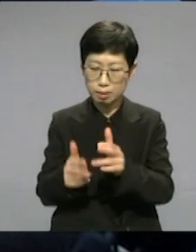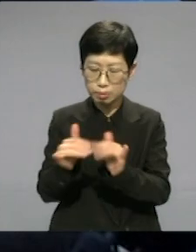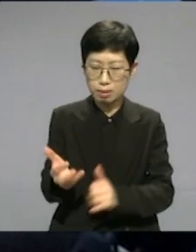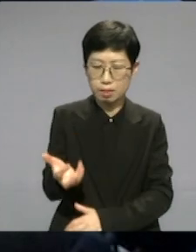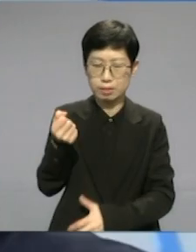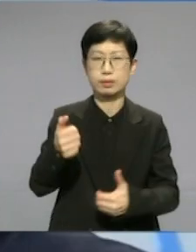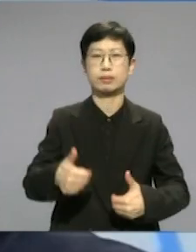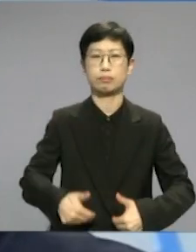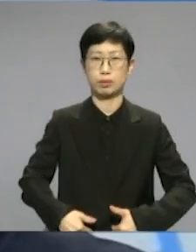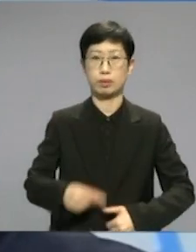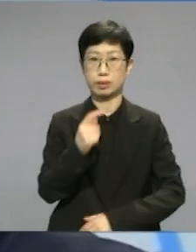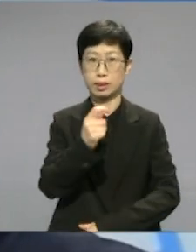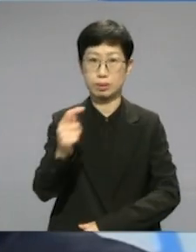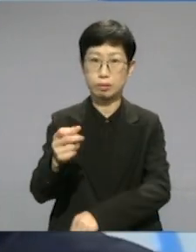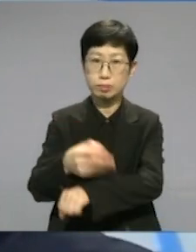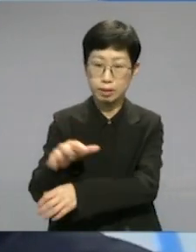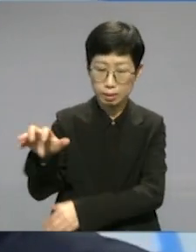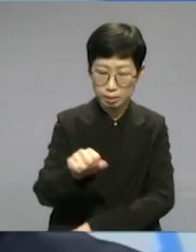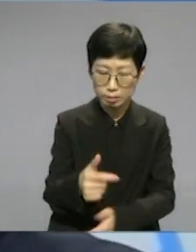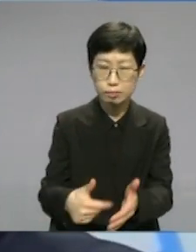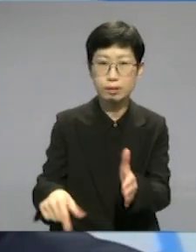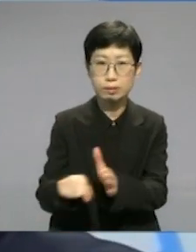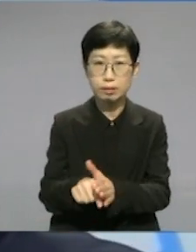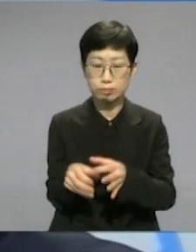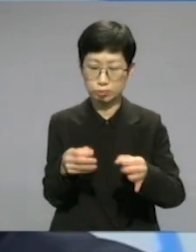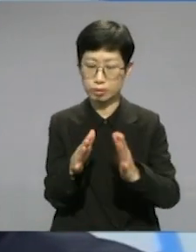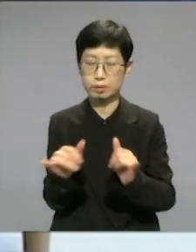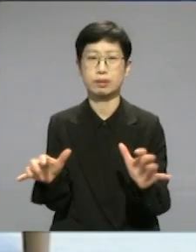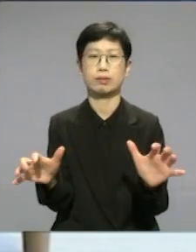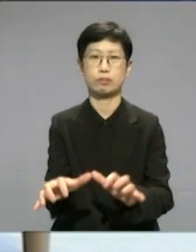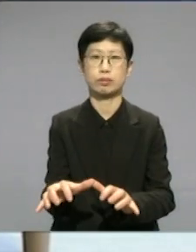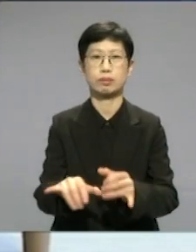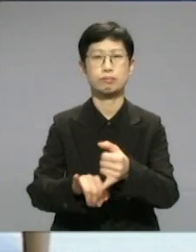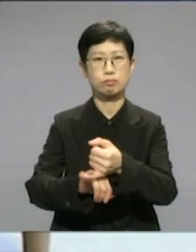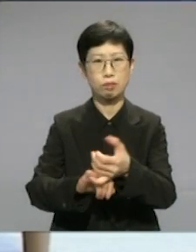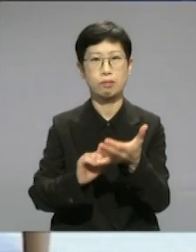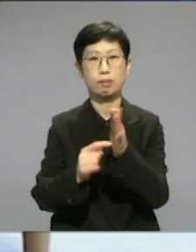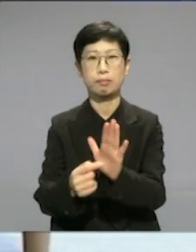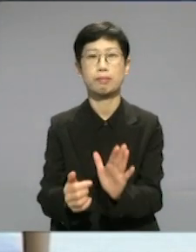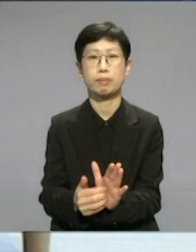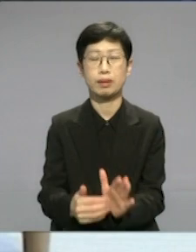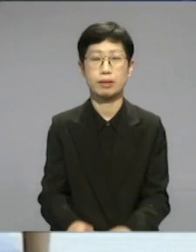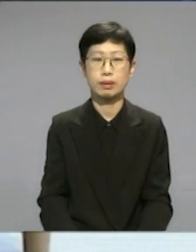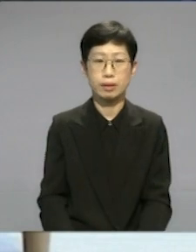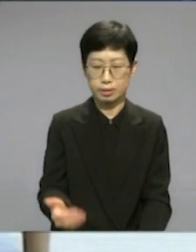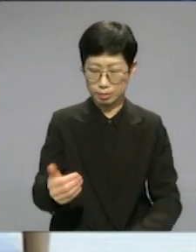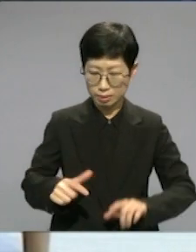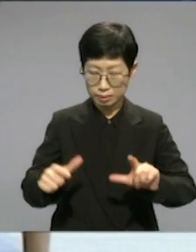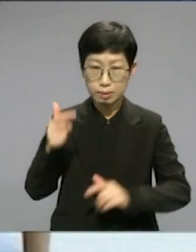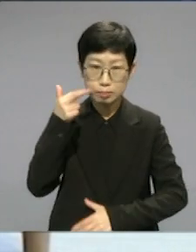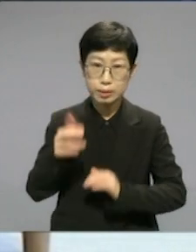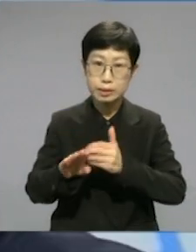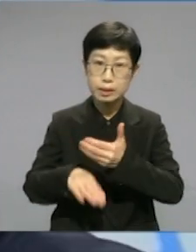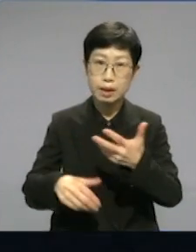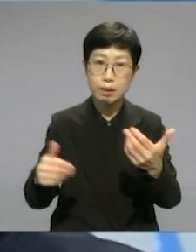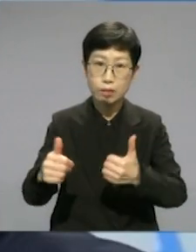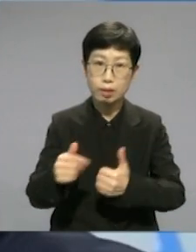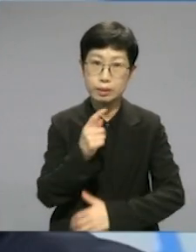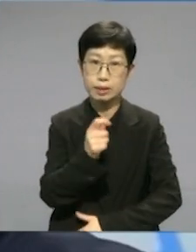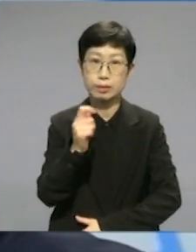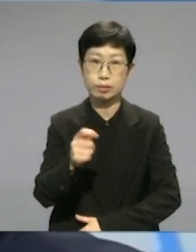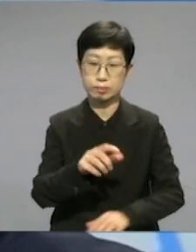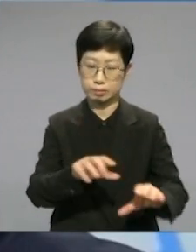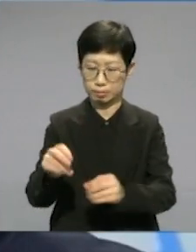한다며 틱톡 인수를 위해 투자자들을 모집하겠다고 밝혔는데요. 전날 미 하원에서 이른바 틱톡 금지